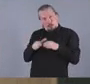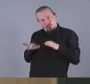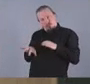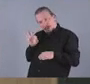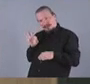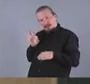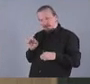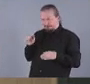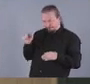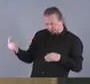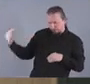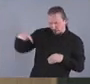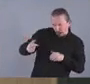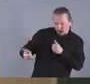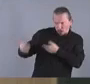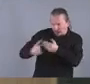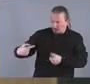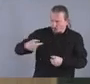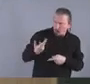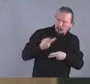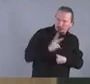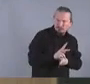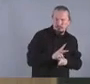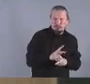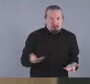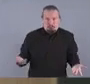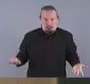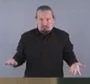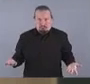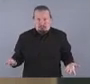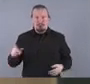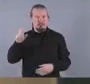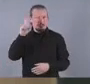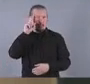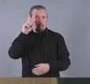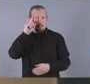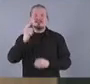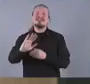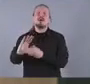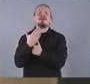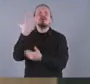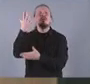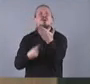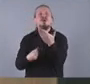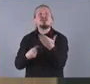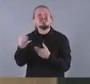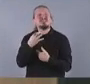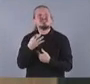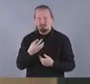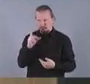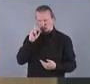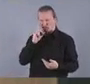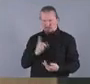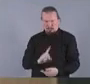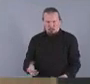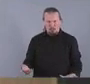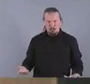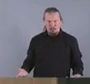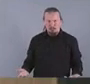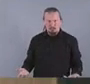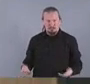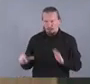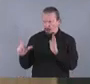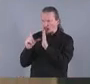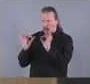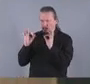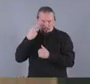avez fait vos propres choix. Et donc, je ne vois pas pourquoi il n'y a pas cette représentativité. C'est tout à fait